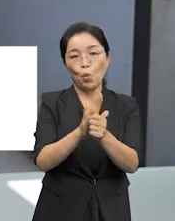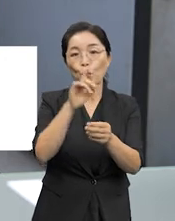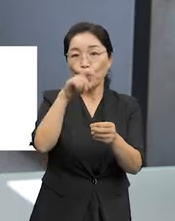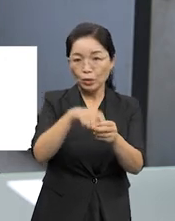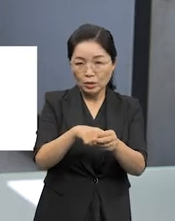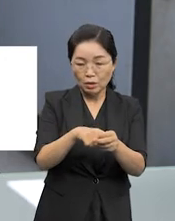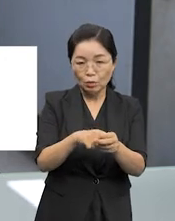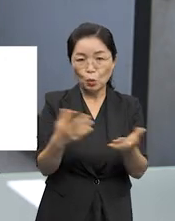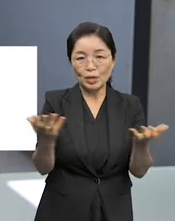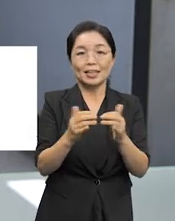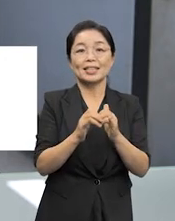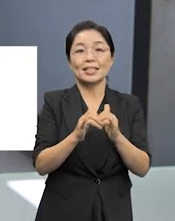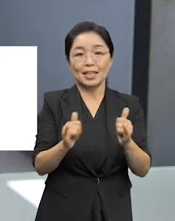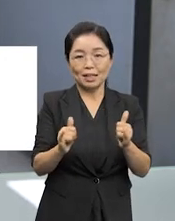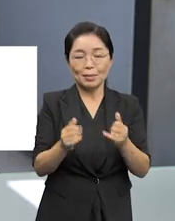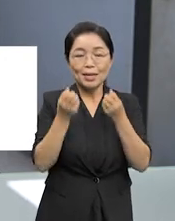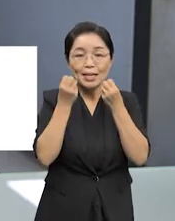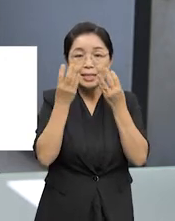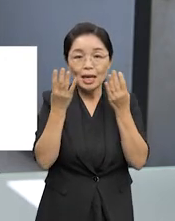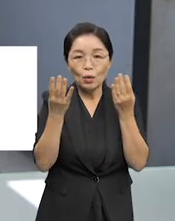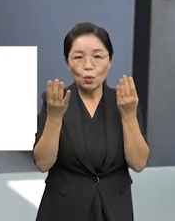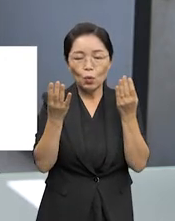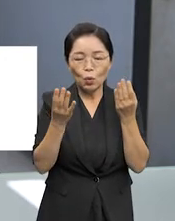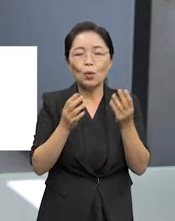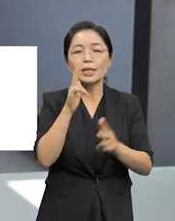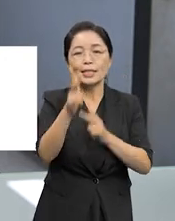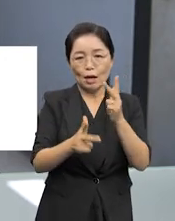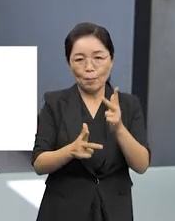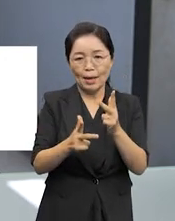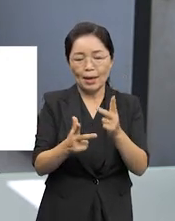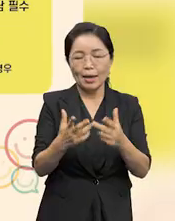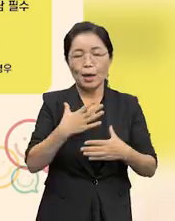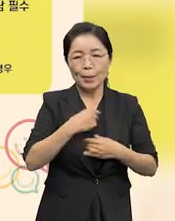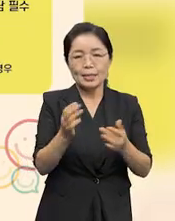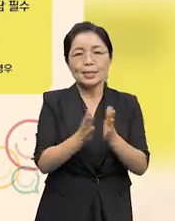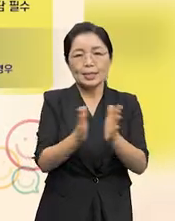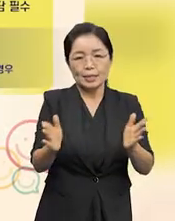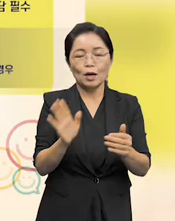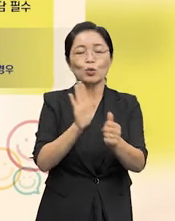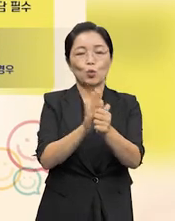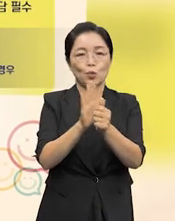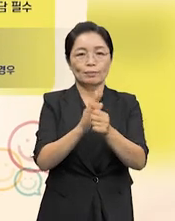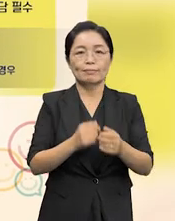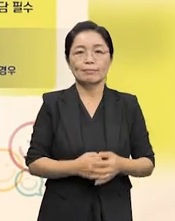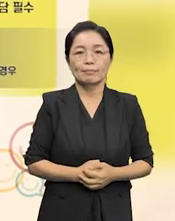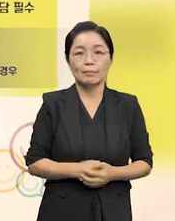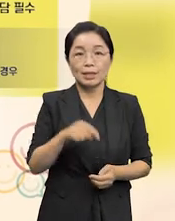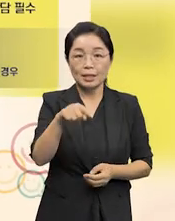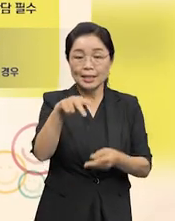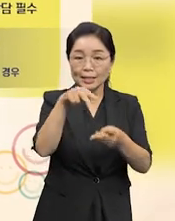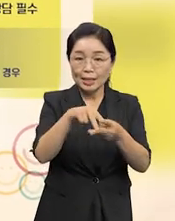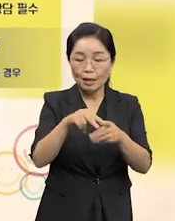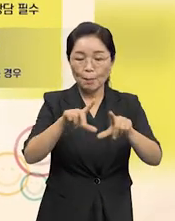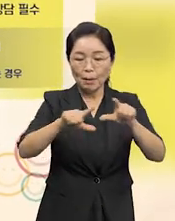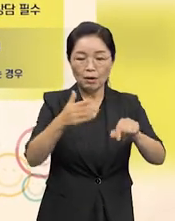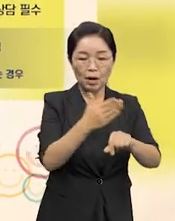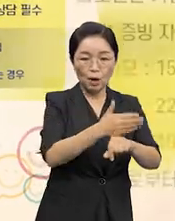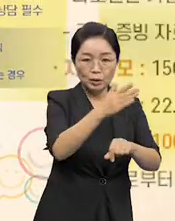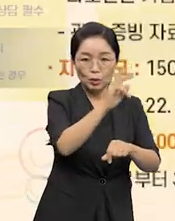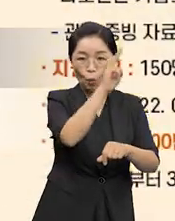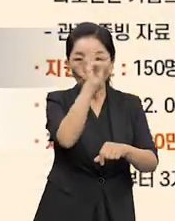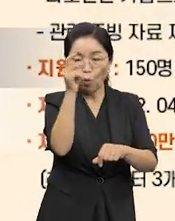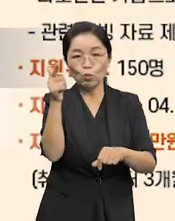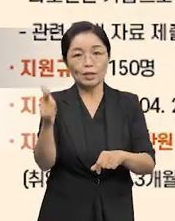위기 근로자들이 신성장 산업에 안착할 수 있도록 지원하겠습니다. 광산 일드림센터는 평일 오전 9시부터